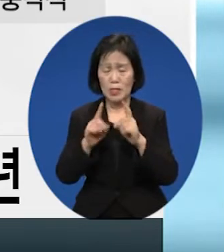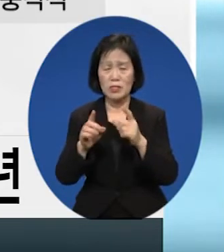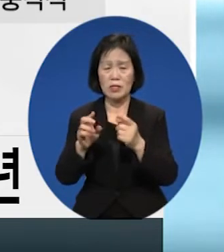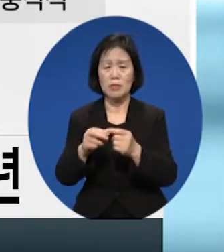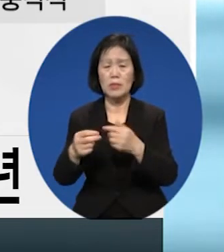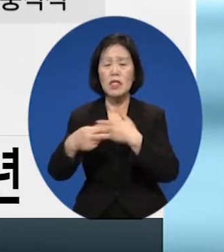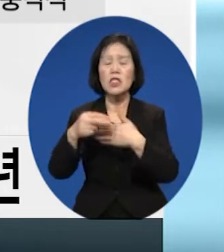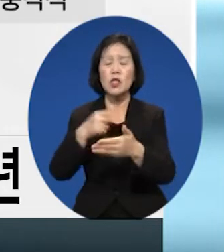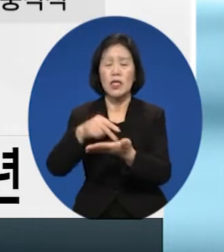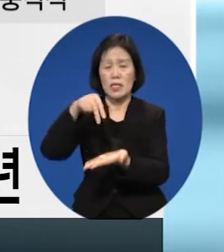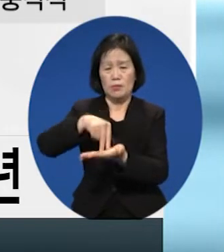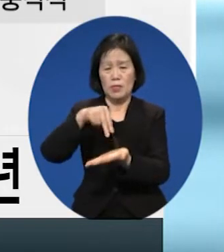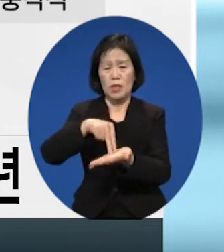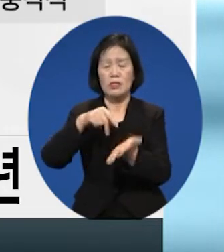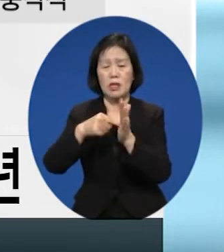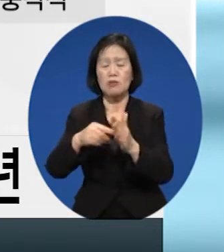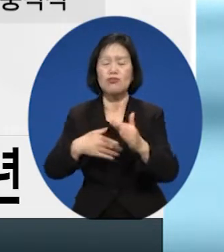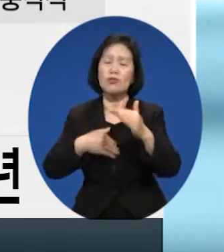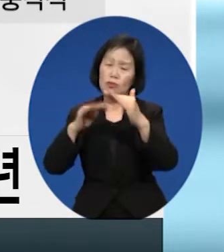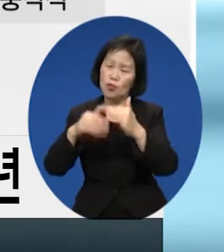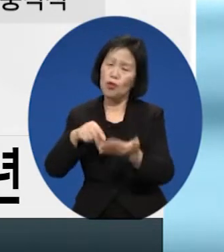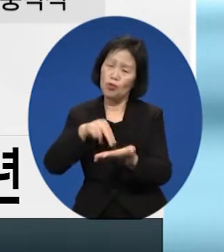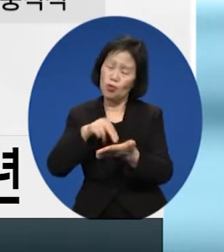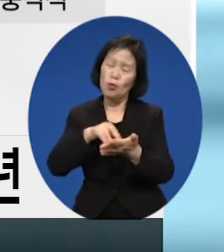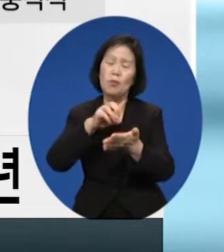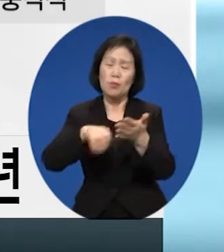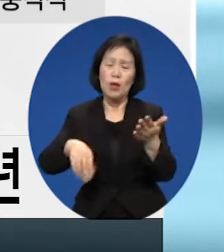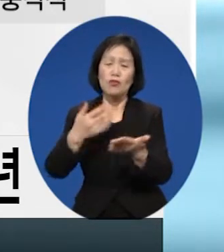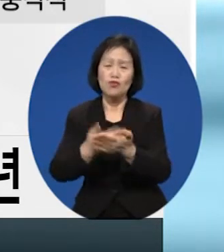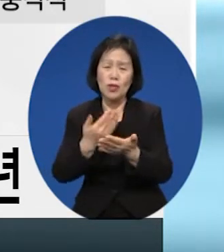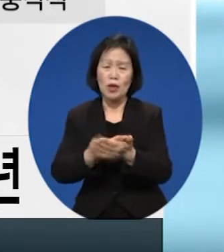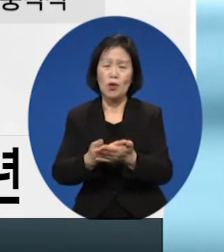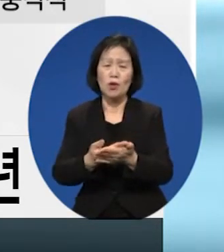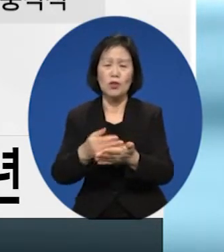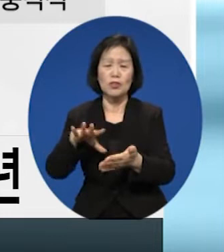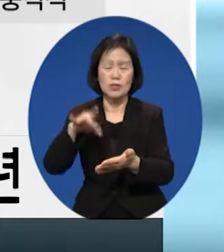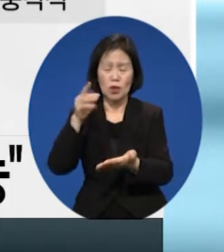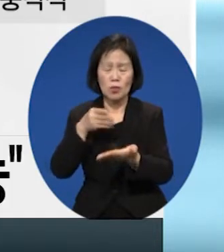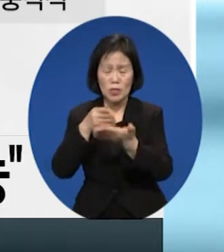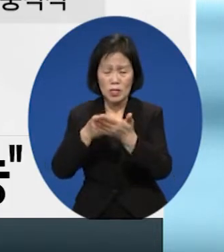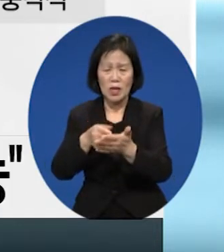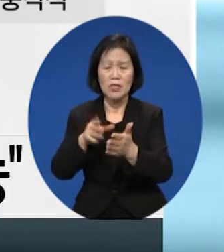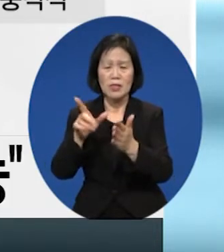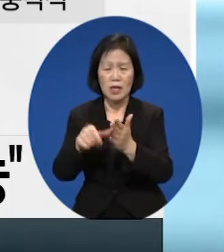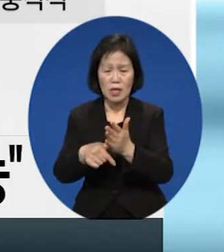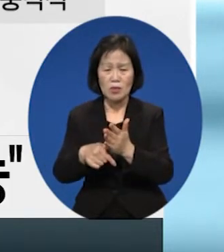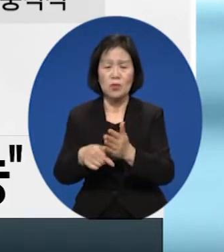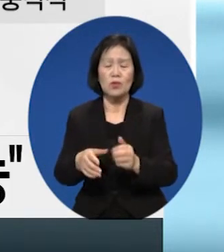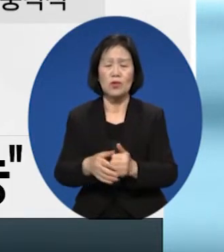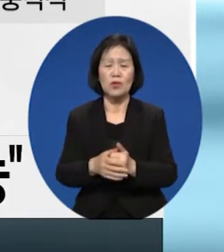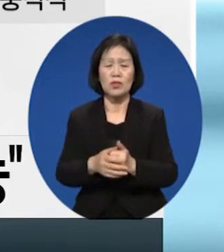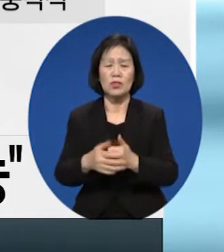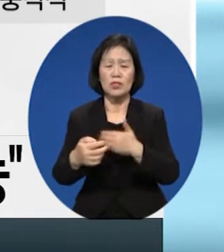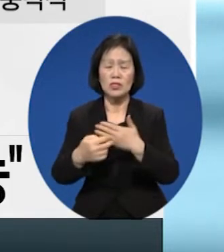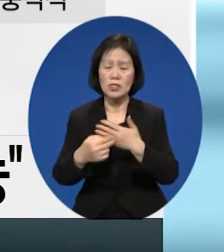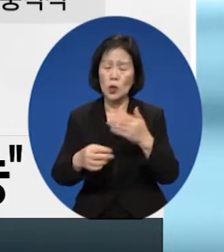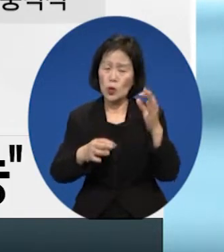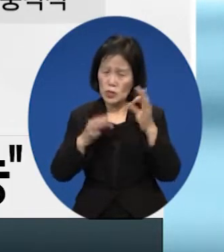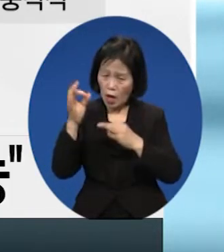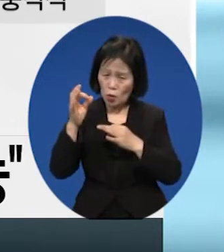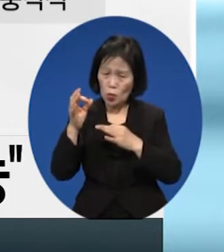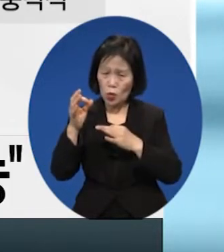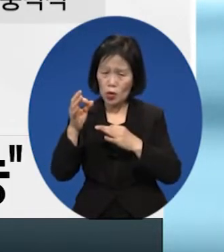입장을 내면 되는 겁니다. 우리가 이런 부분은 좀 빼달라. 심지어 입법 처음에 제안 과정에서도 의료사고의